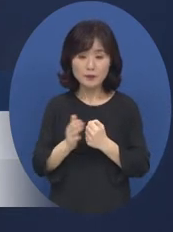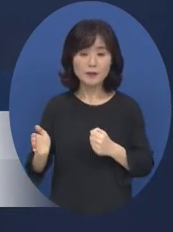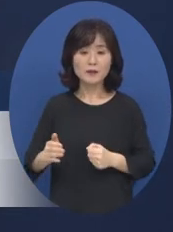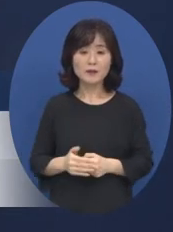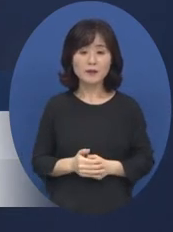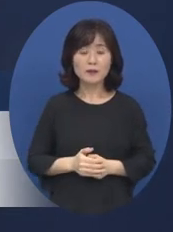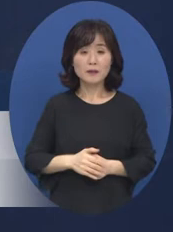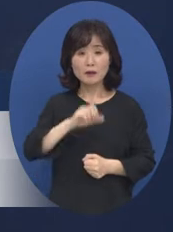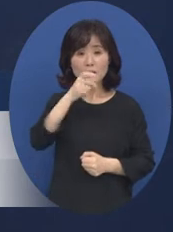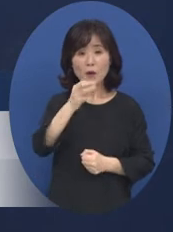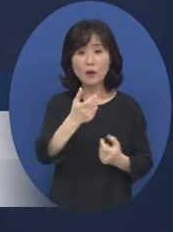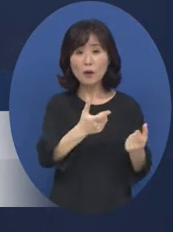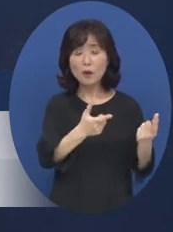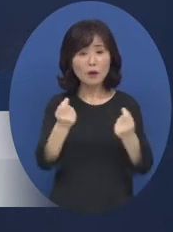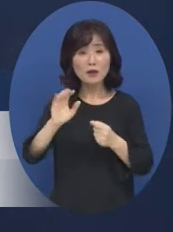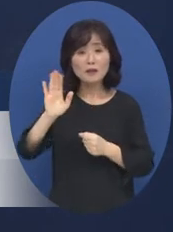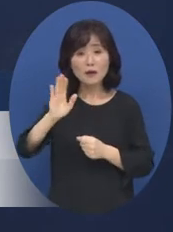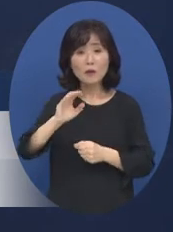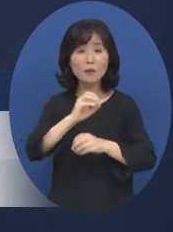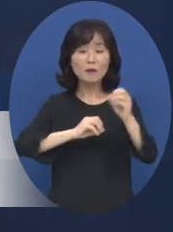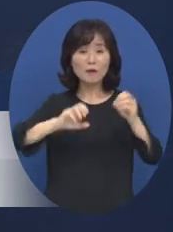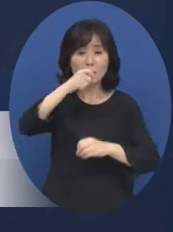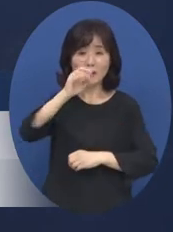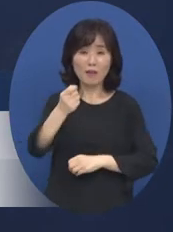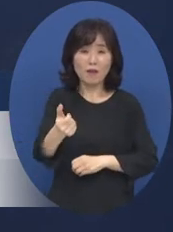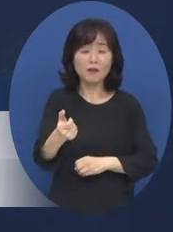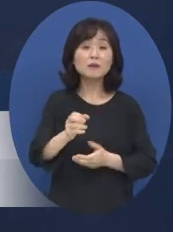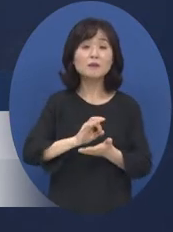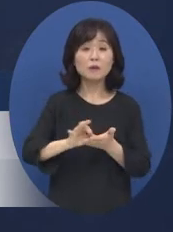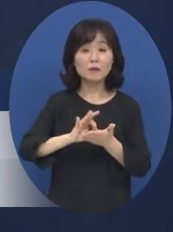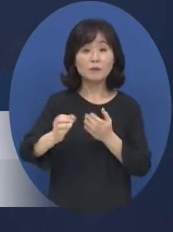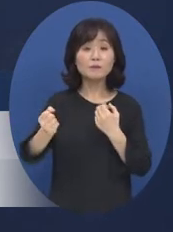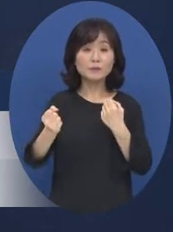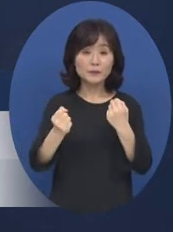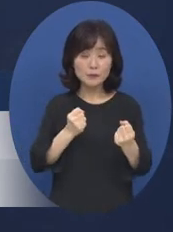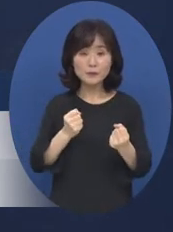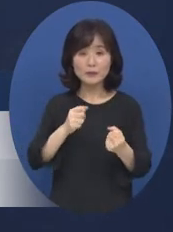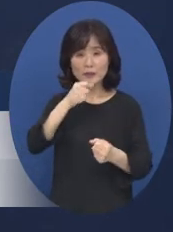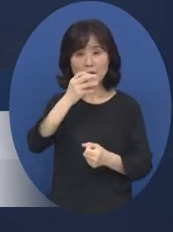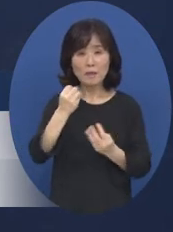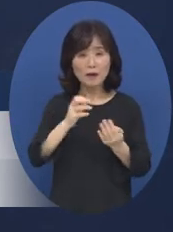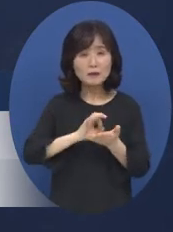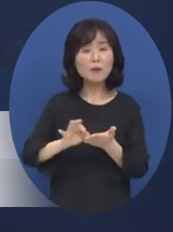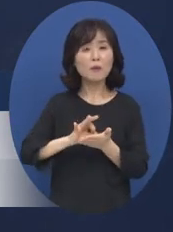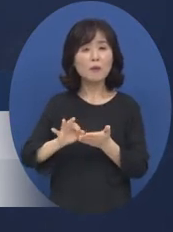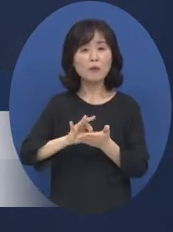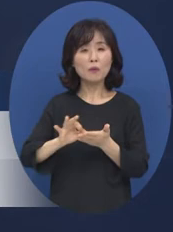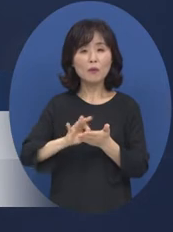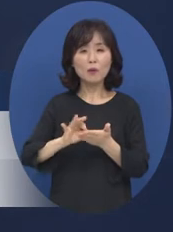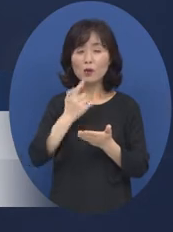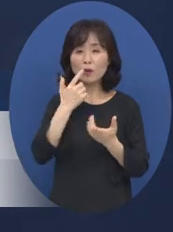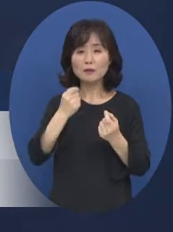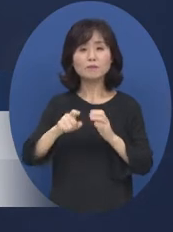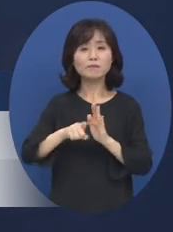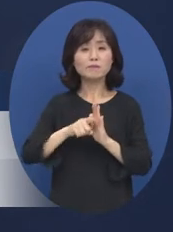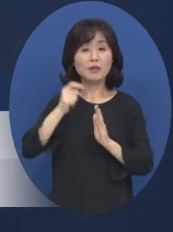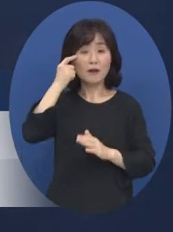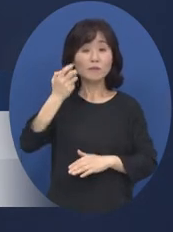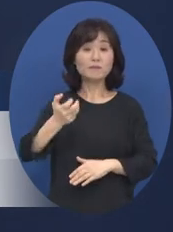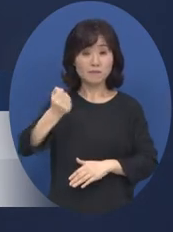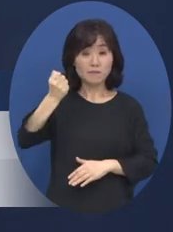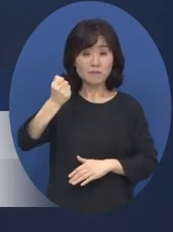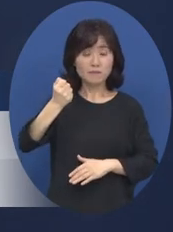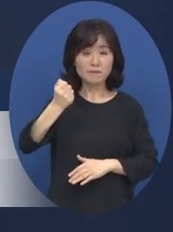같은 규모의 통 도 아니고 오히려 훨씬 더 적은 돈을 사용하는 데도 예산을 너무 많이 쓴다 라는 그런 좀 부정적인 인식이